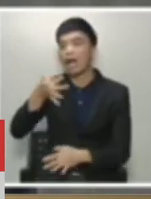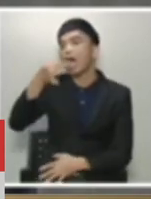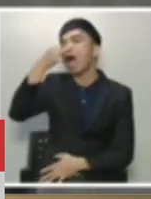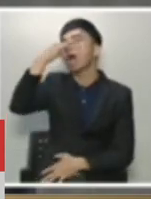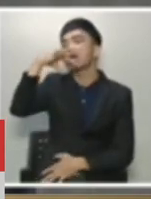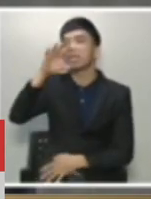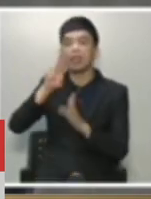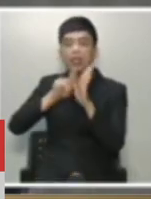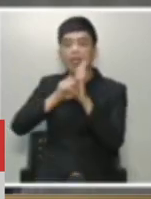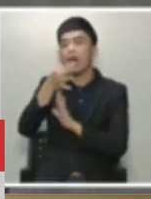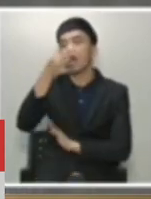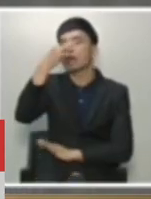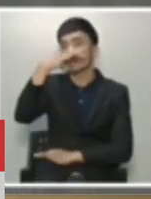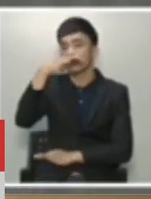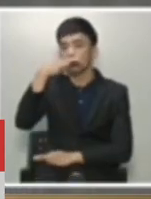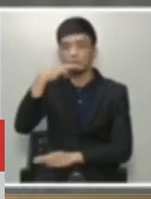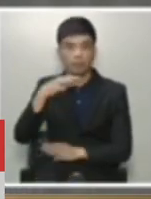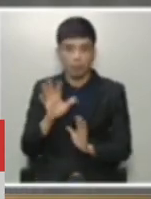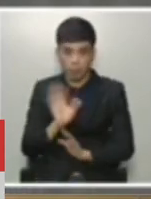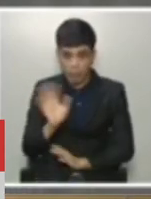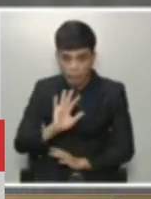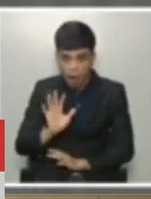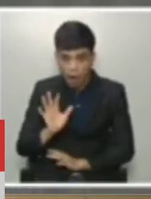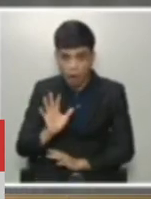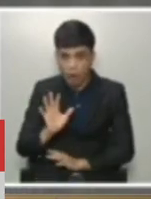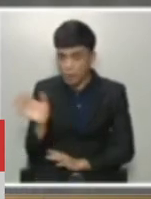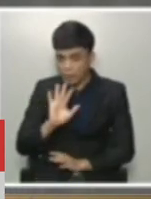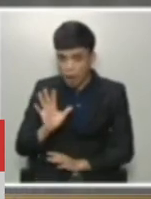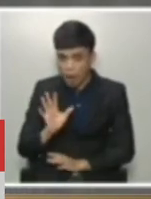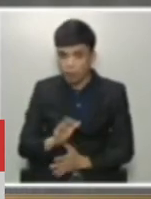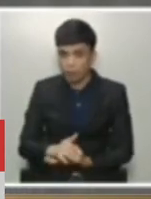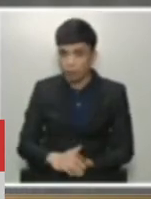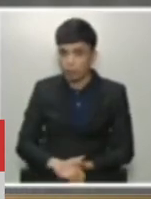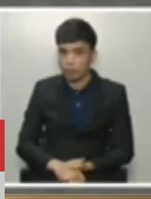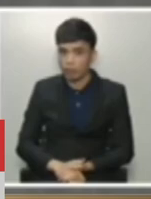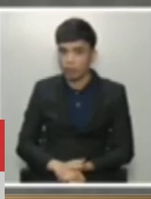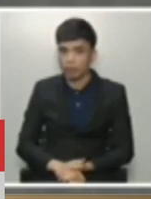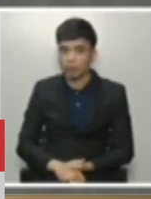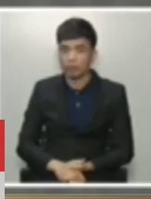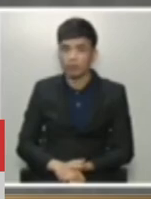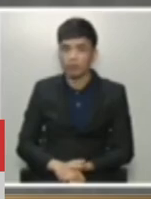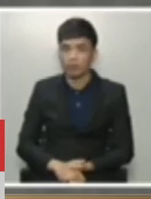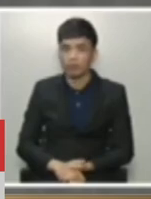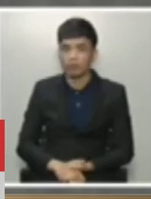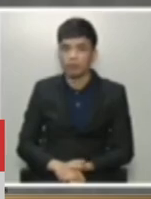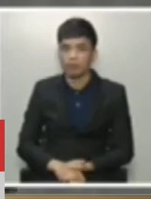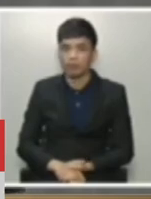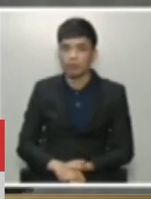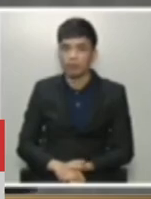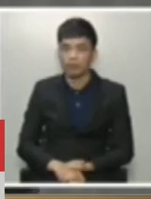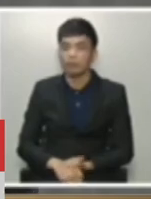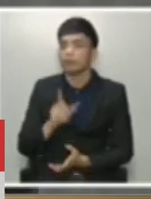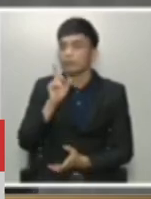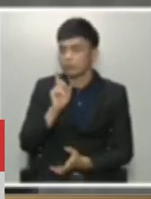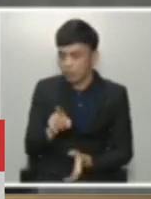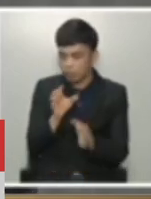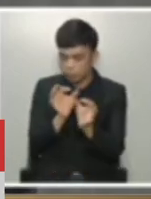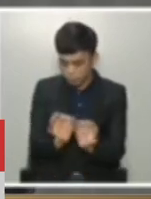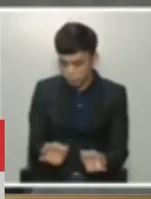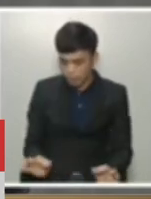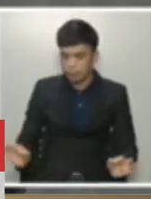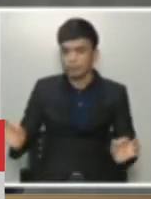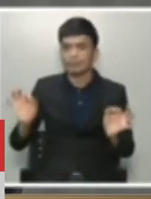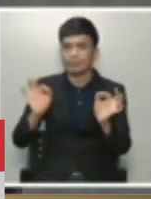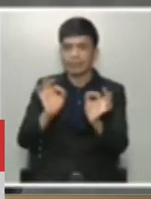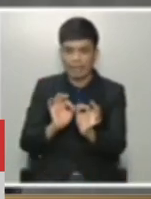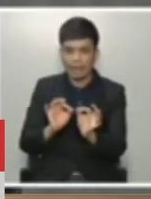ได้ต้องขออภัยที่ท่านประธานที่ผมใช้ภาษาอังกฤษว่าโชว์สิ่งจำเป็นที่สุดครับในการที่จะบริหารภาว